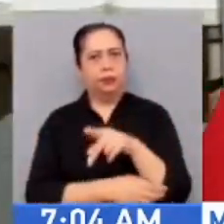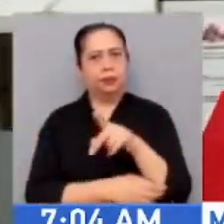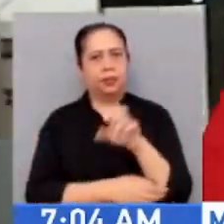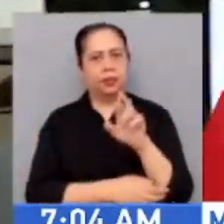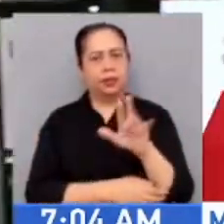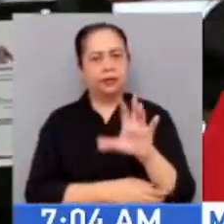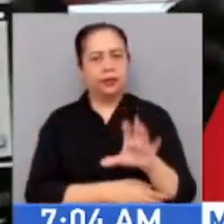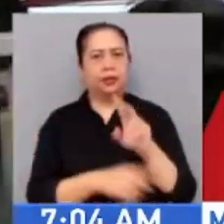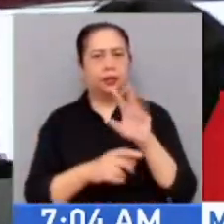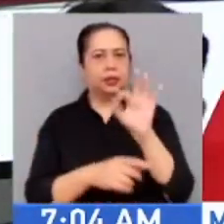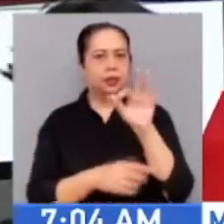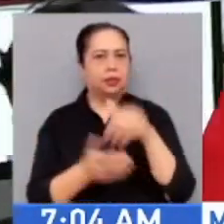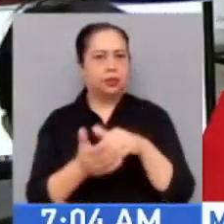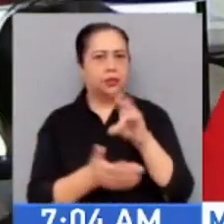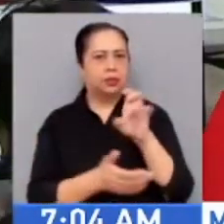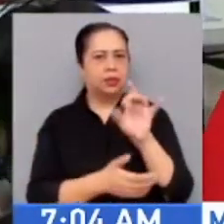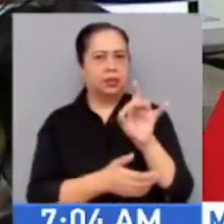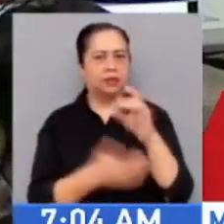9,780 na dyan ang na-encode nila.